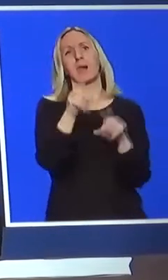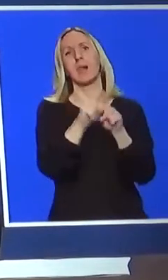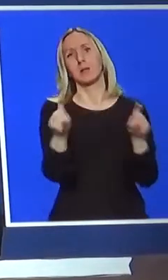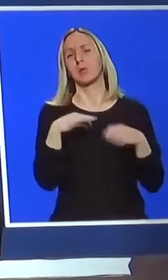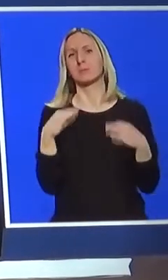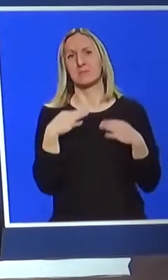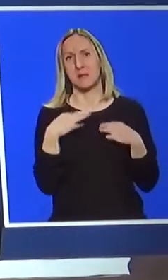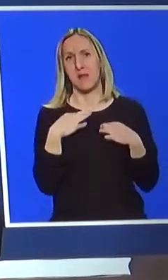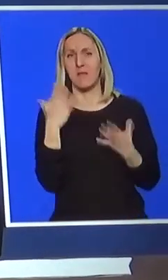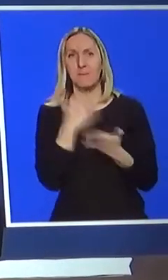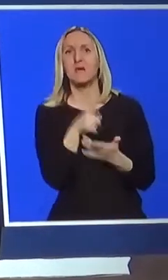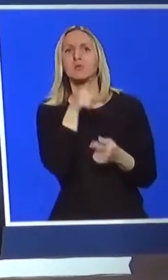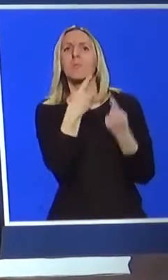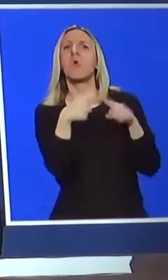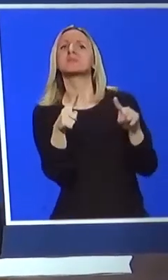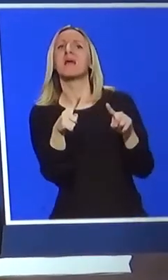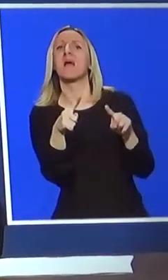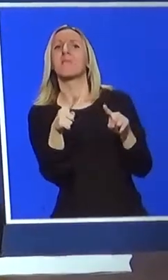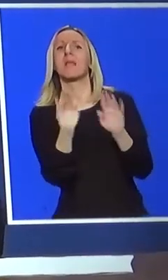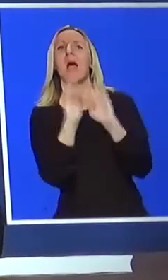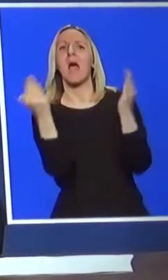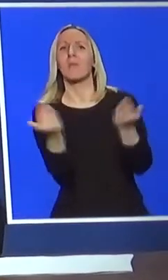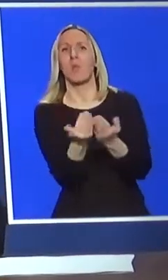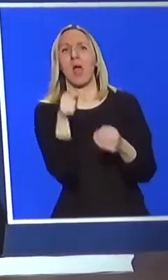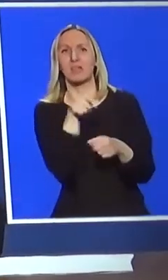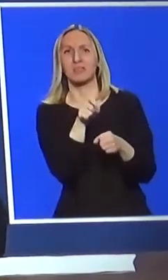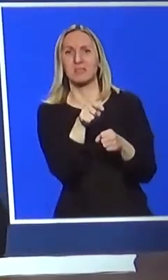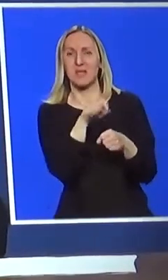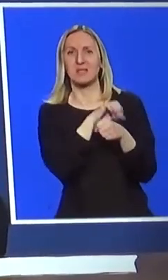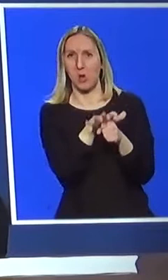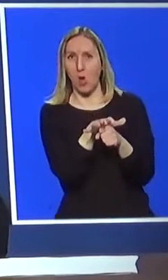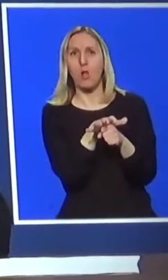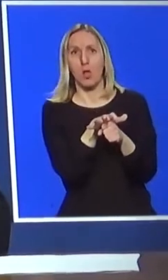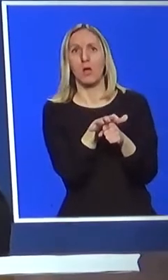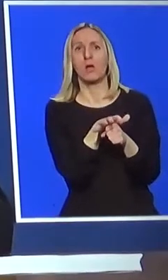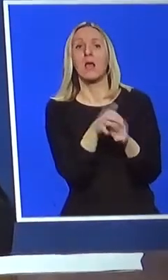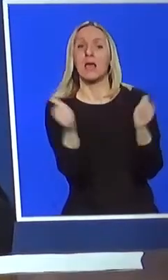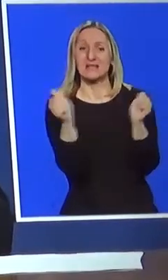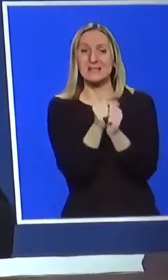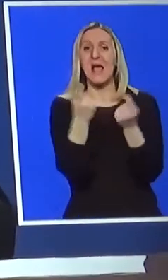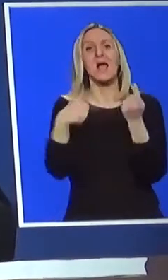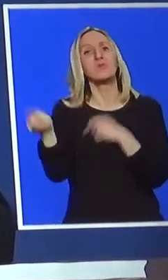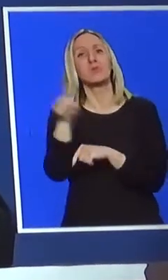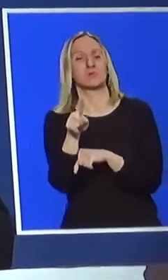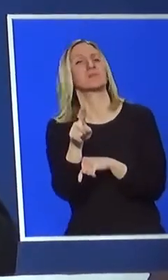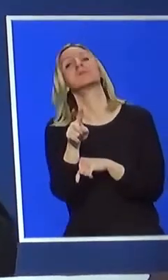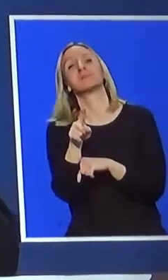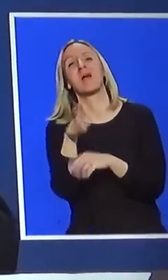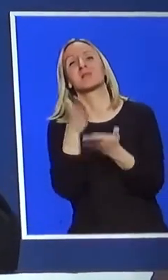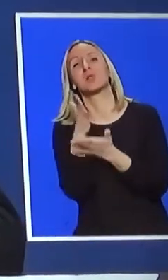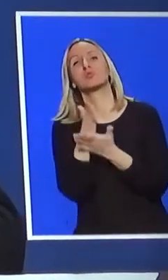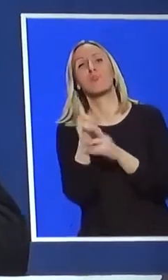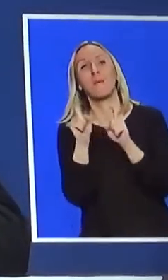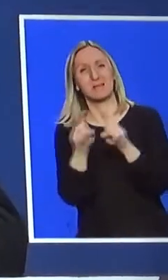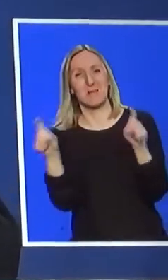u ovim COVID ambulantama u saradnji sa epidemiološkim službama. Uspećemo na